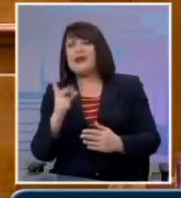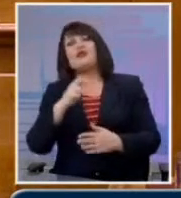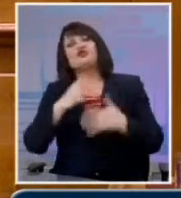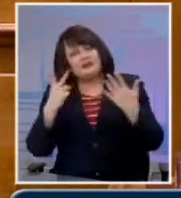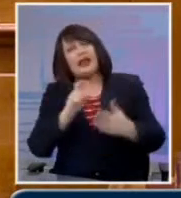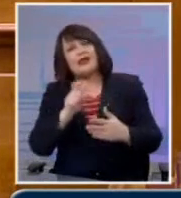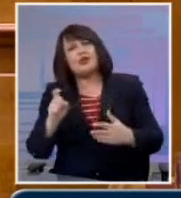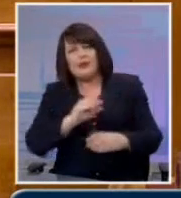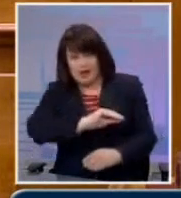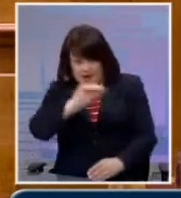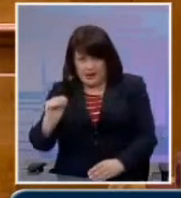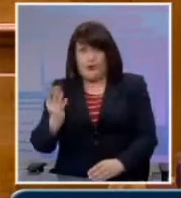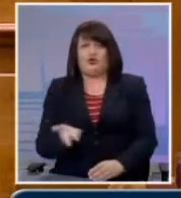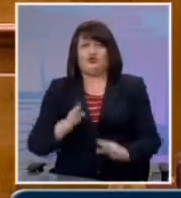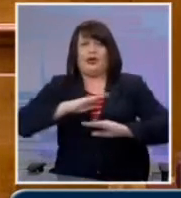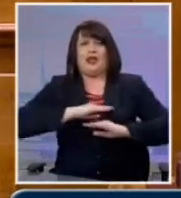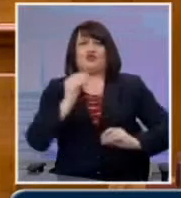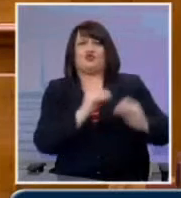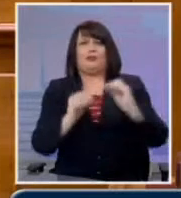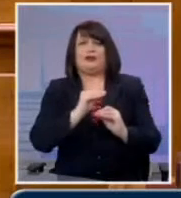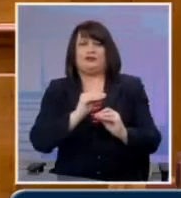27 εκατομμύρια να μην δοθούν από τα εξοπλιστικά